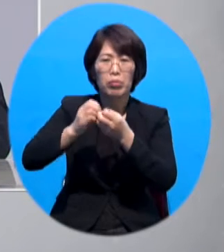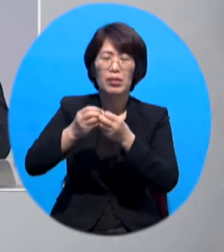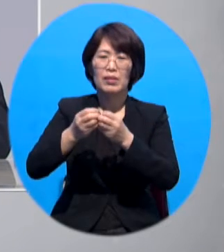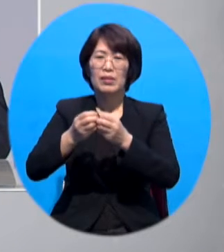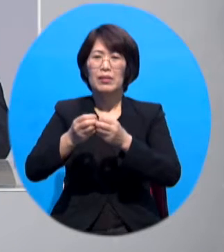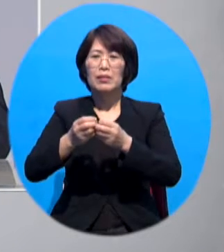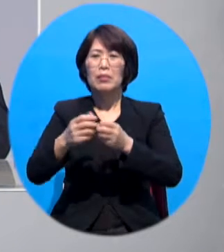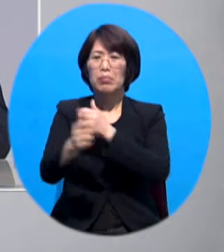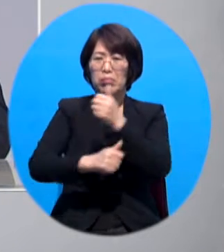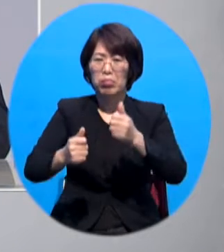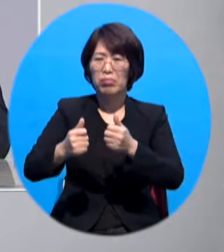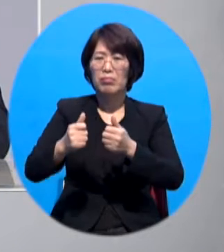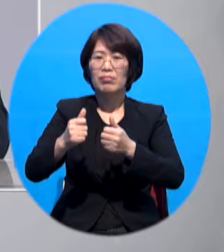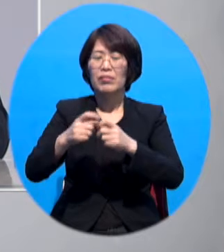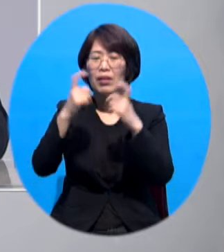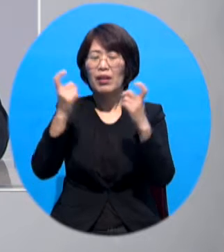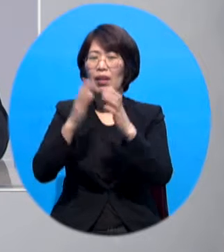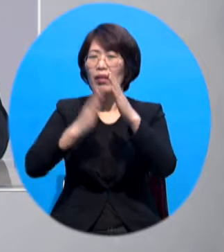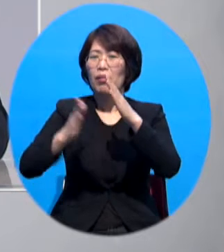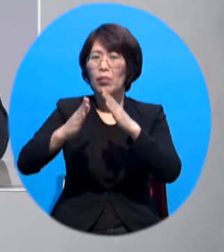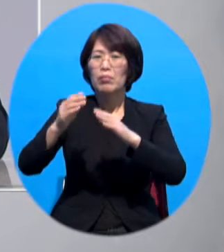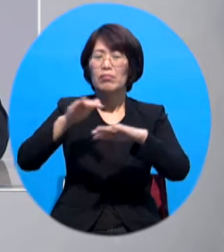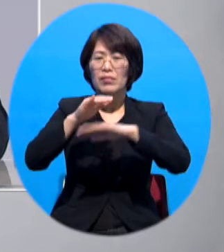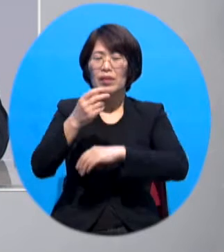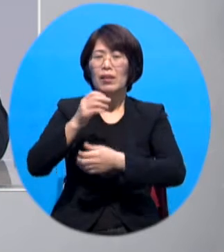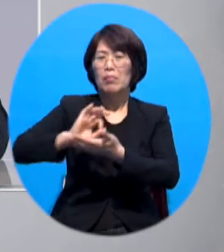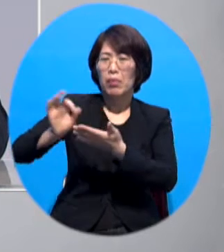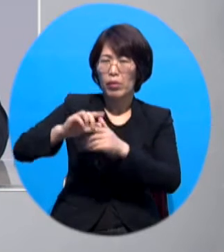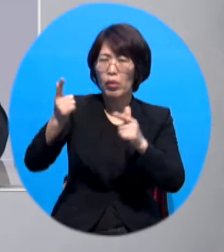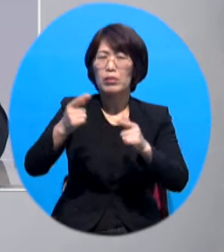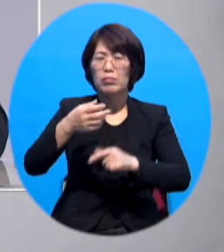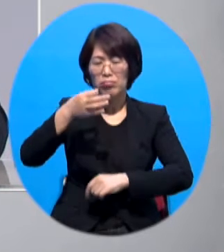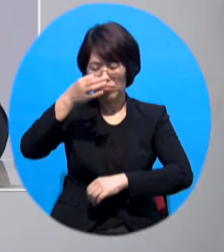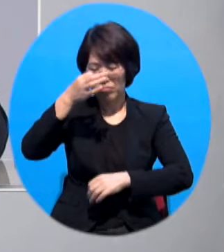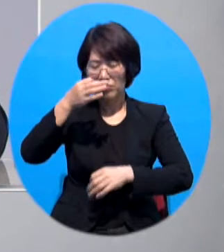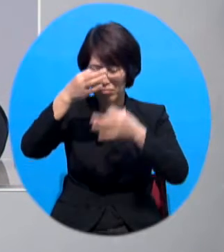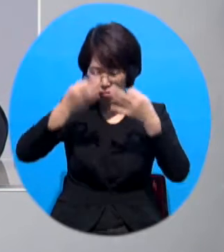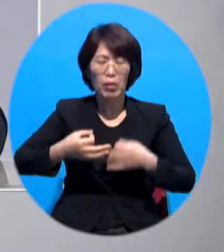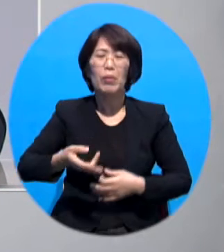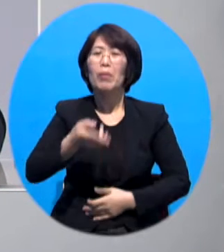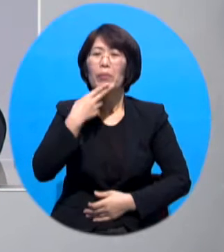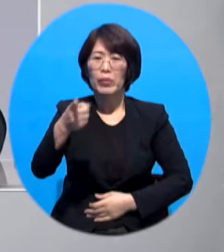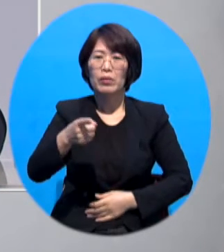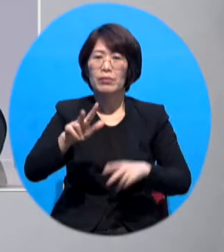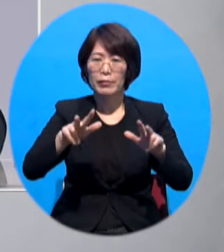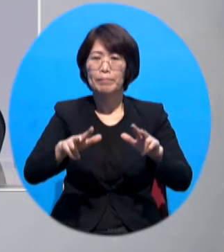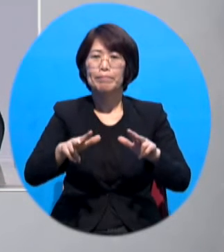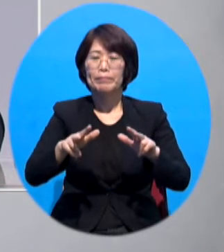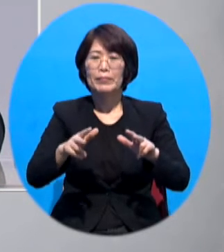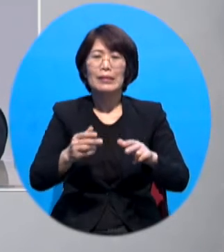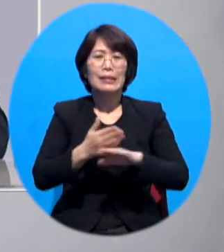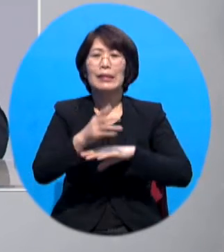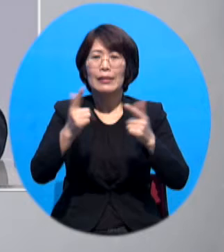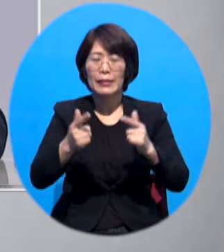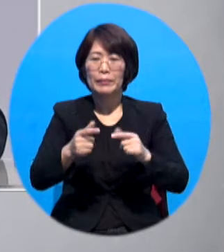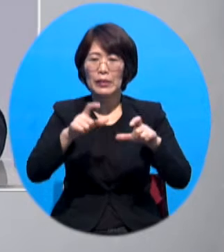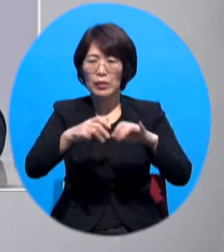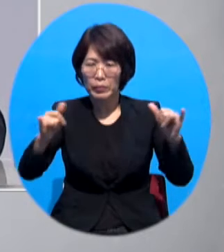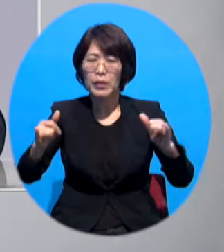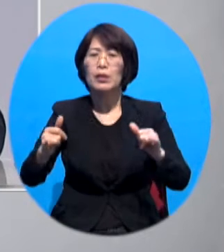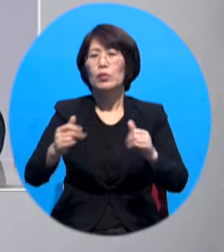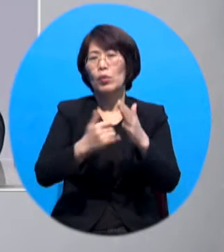고발 이런 부끄러운 모습에는 전혀 사과하지 않고 있습니다 지금이라도 교직원들과 도우미 늦게